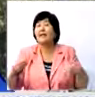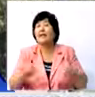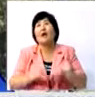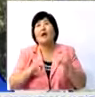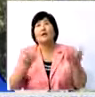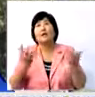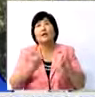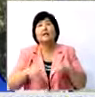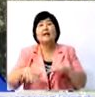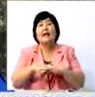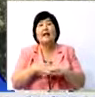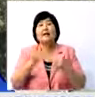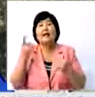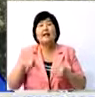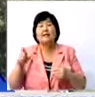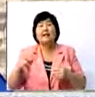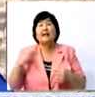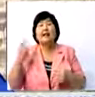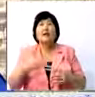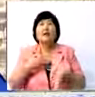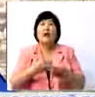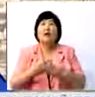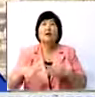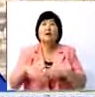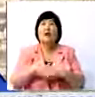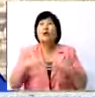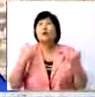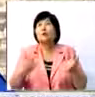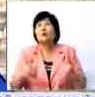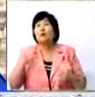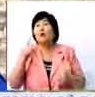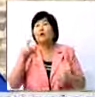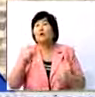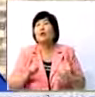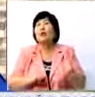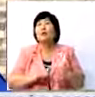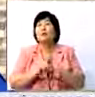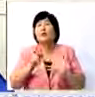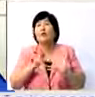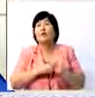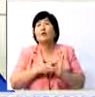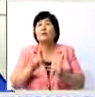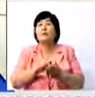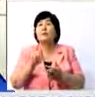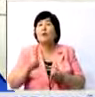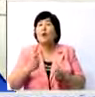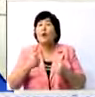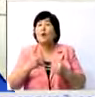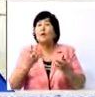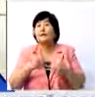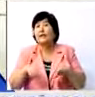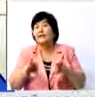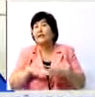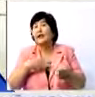Растет численность населения. Отмечен рост экономически активного населения. Сегодня на 100 человек приходится 8 пенсионеров. Органы статистики